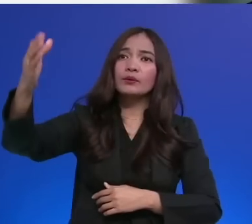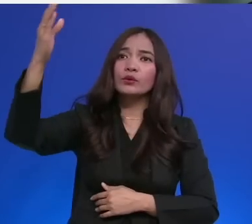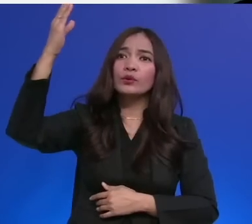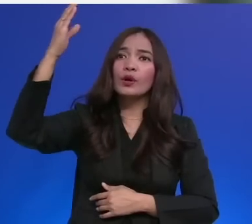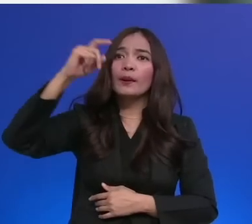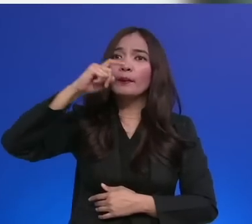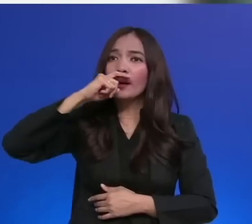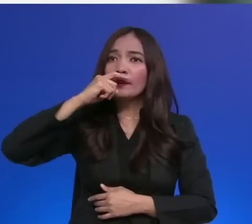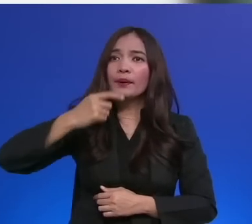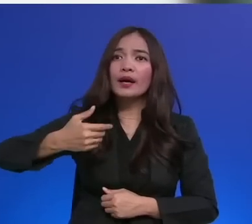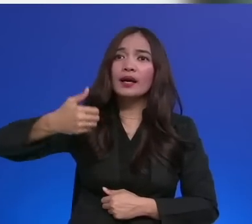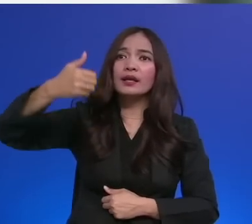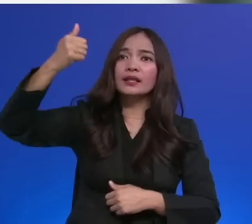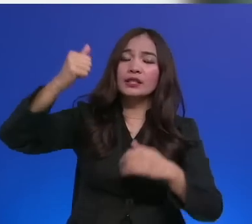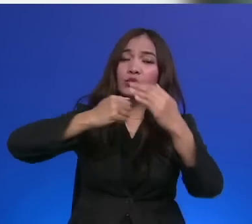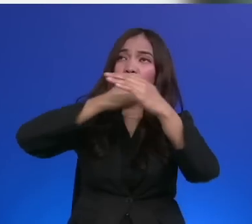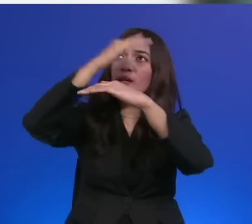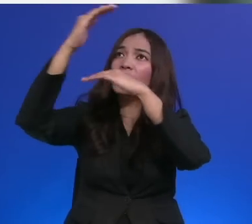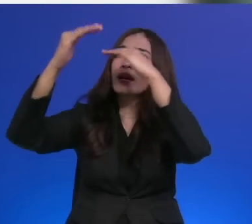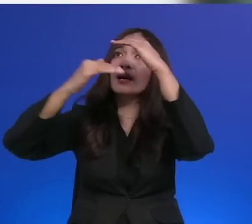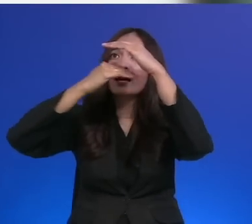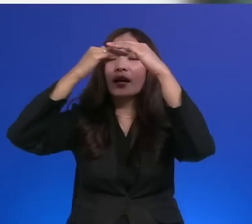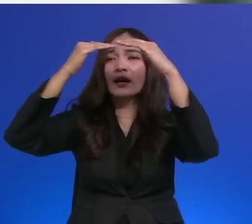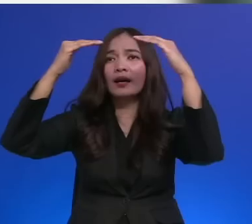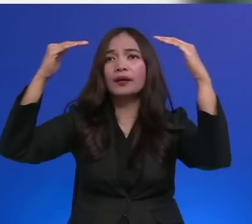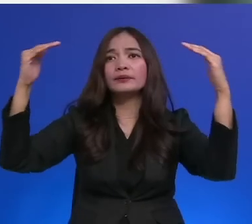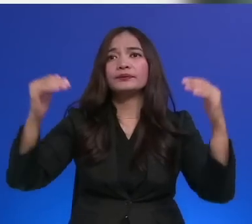kepadamu, Bapa di surga.